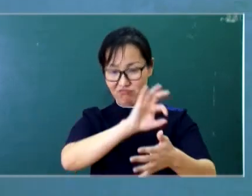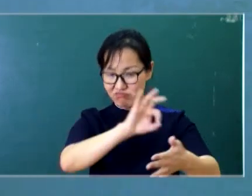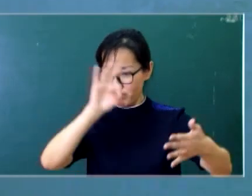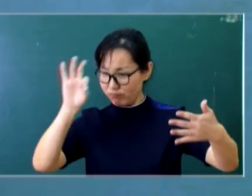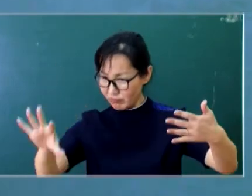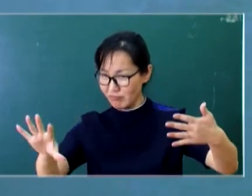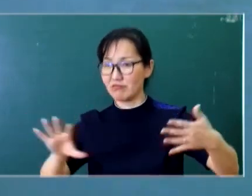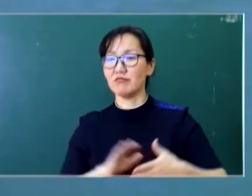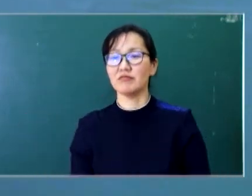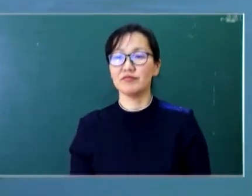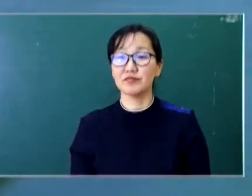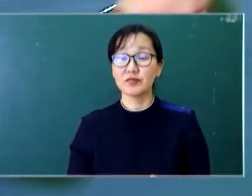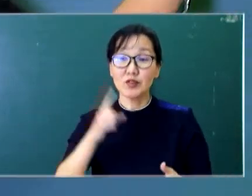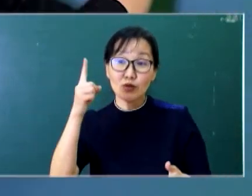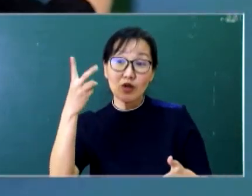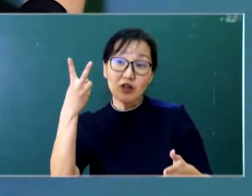илэрхийлье.